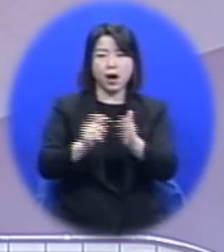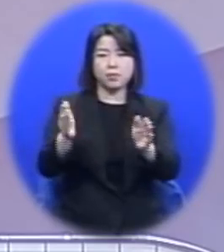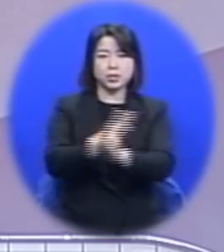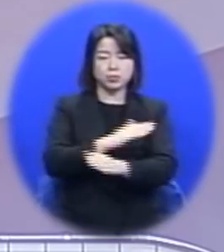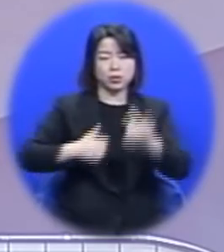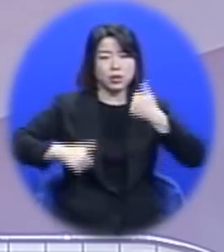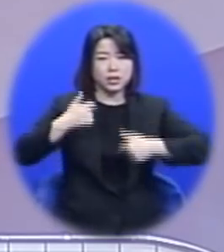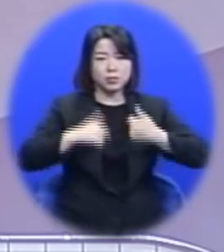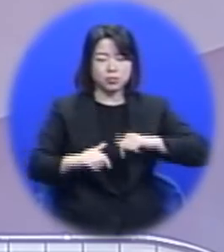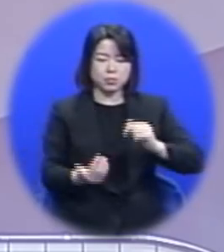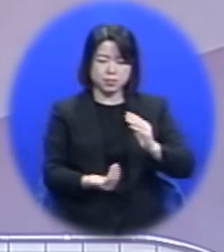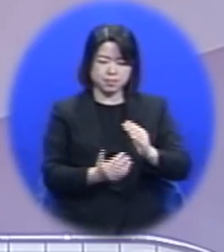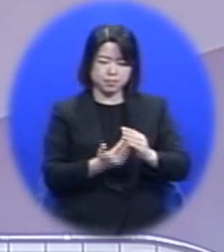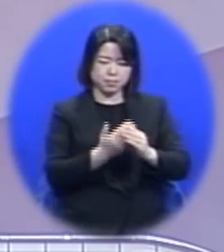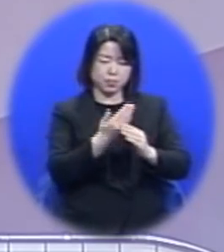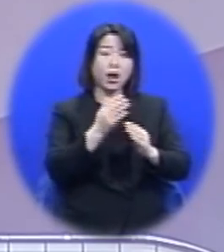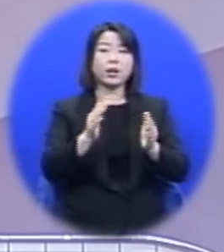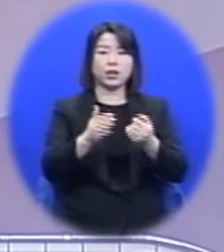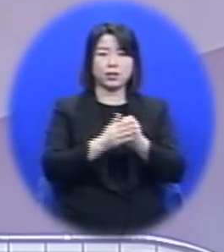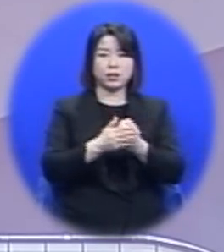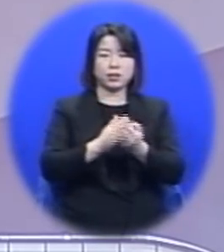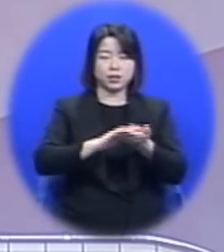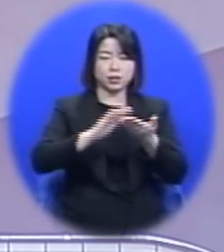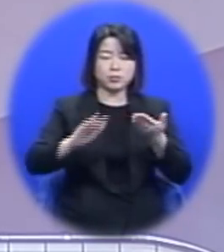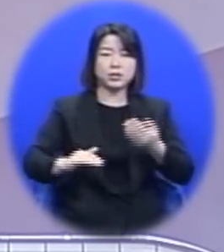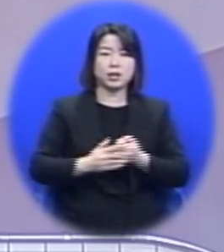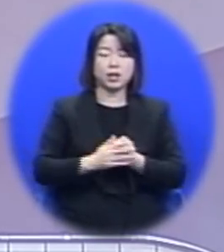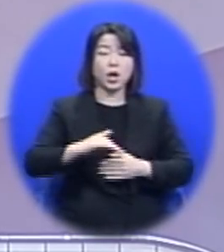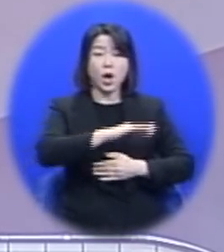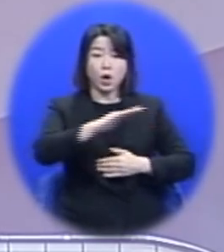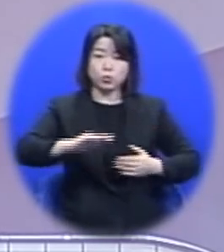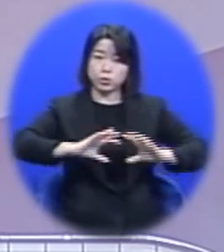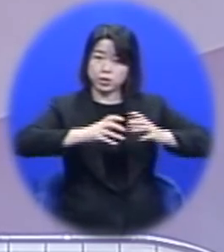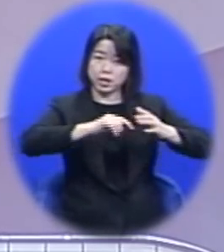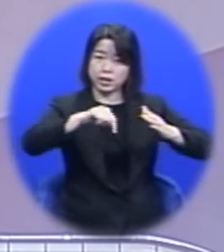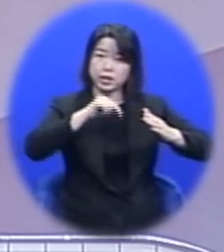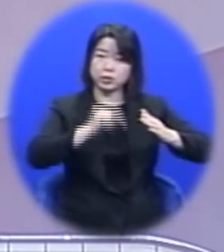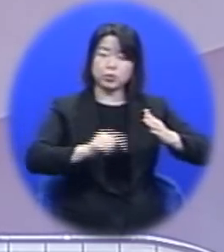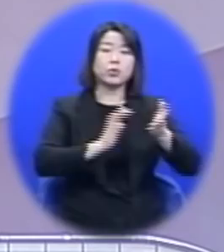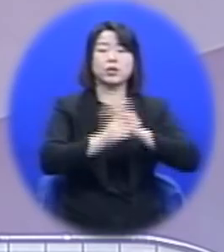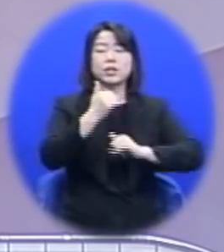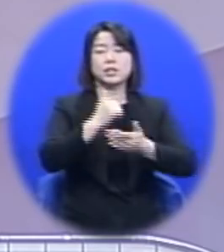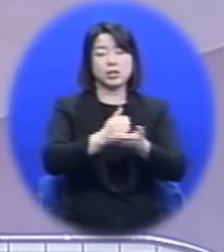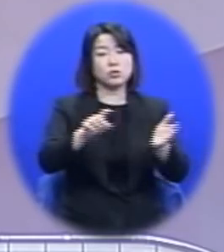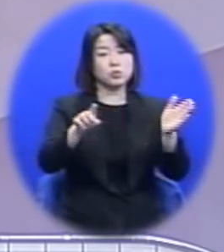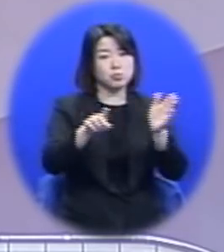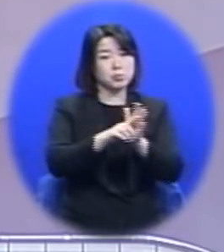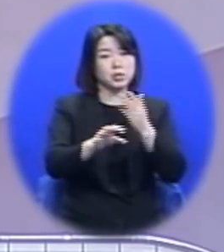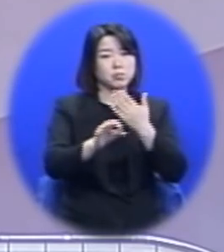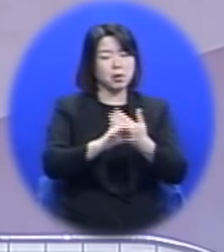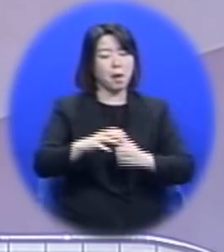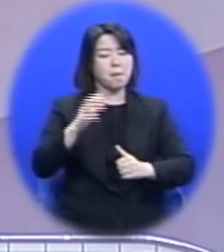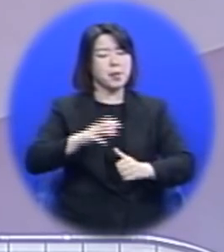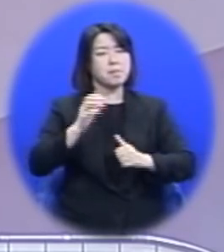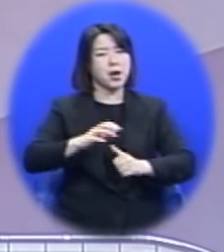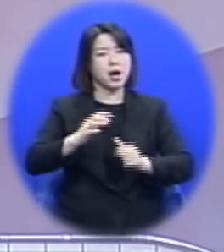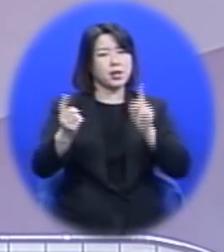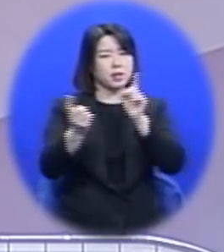기쁨이 일어납니다. 여러분, 우리나라에도 이제 예수를 믿으면 핍박을 당할 때가 올지